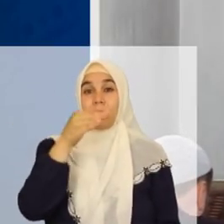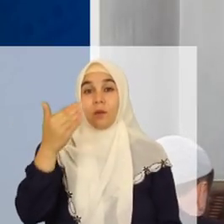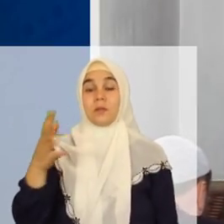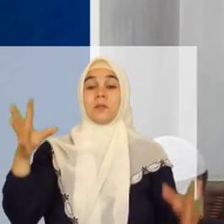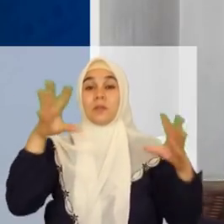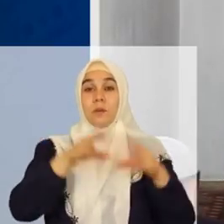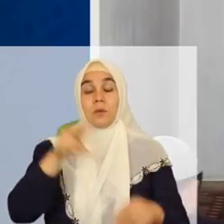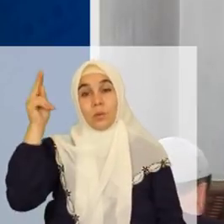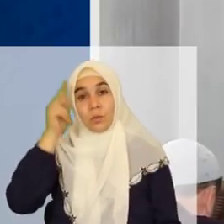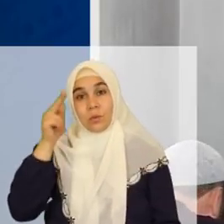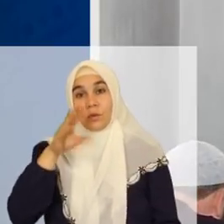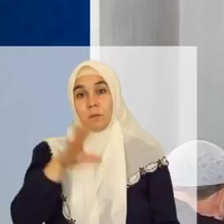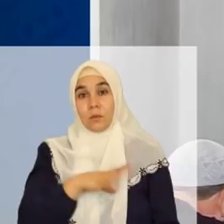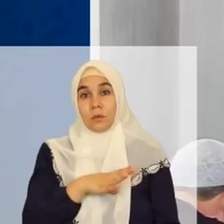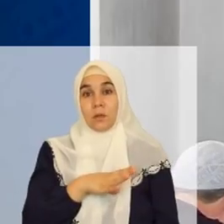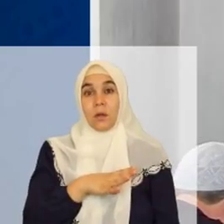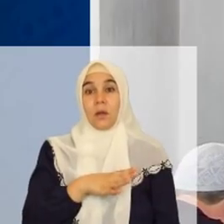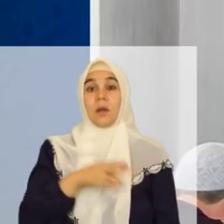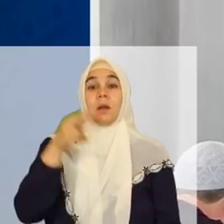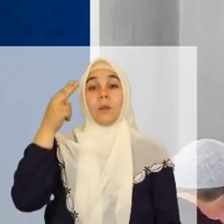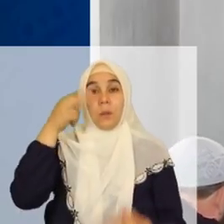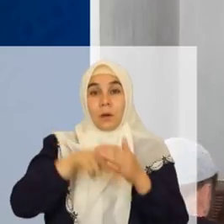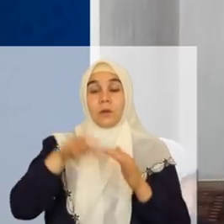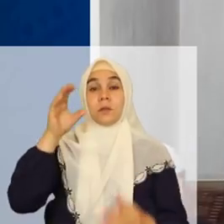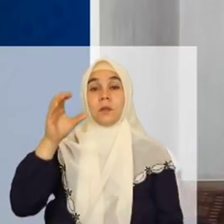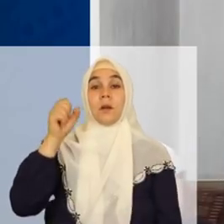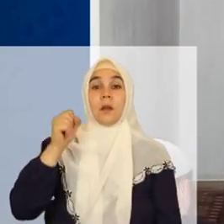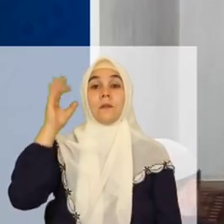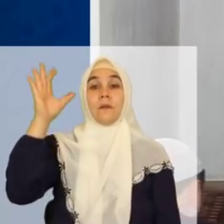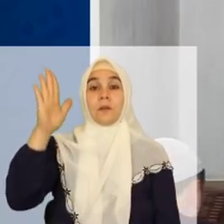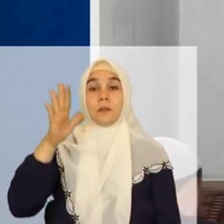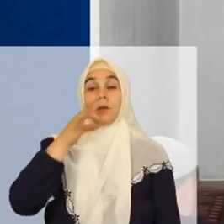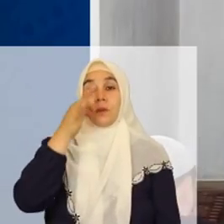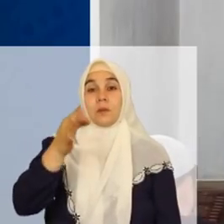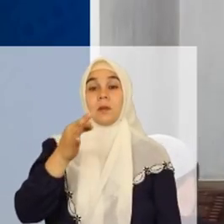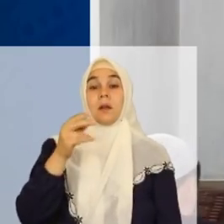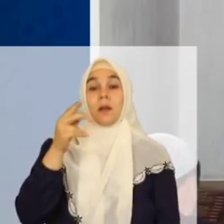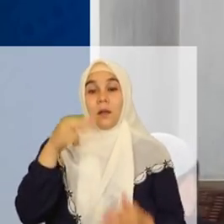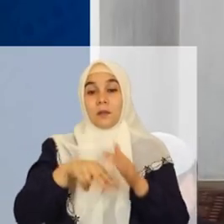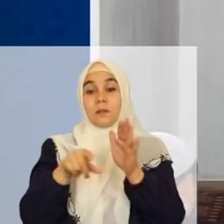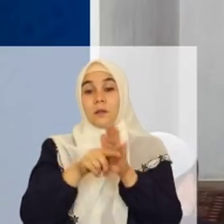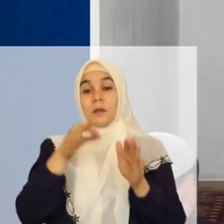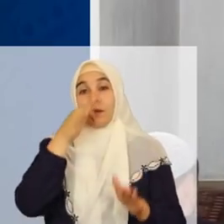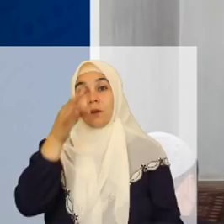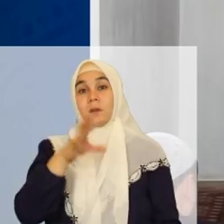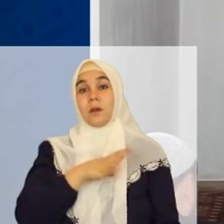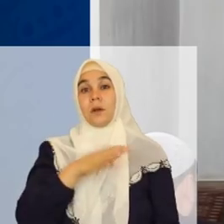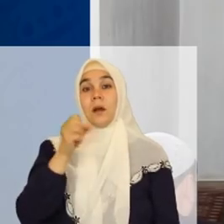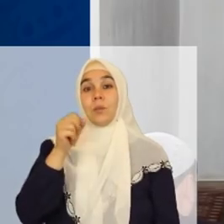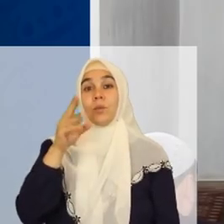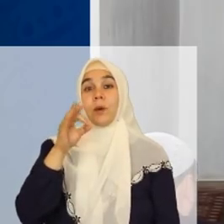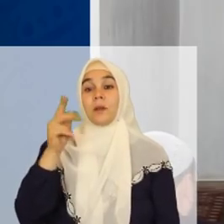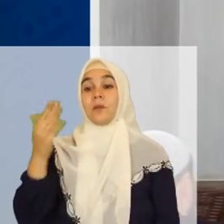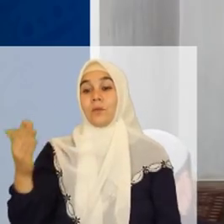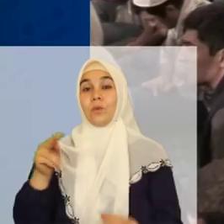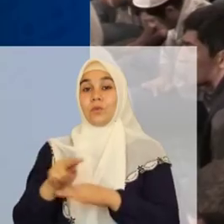hammasini jamlab o'rganishgan. Payg'ambarimiz alayhisolatu vasallam ana shu hadislardan birini aytgan paytlarida Hazrati Abu Bakr